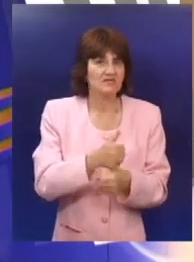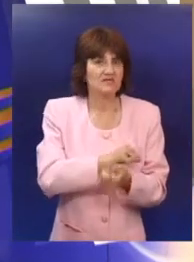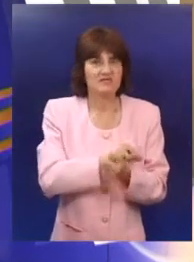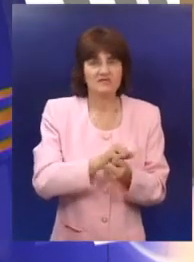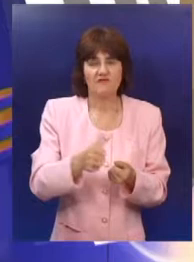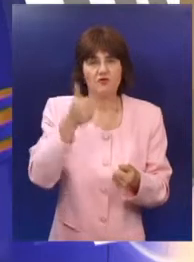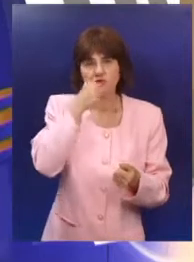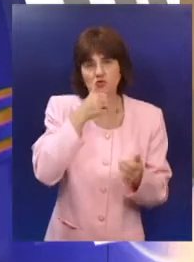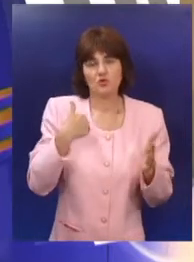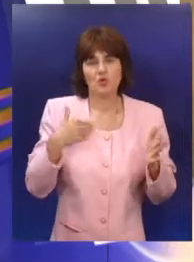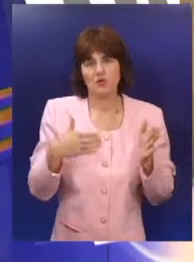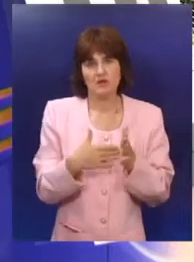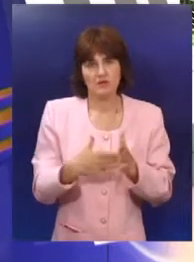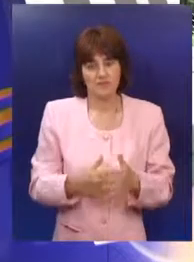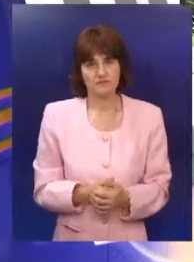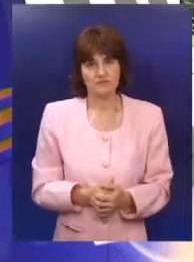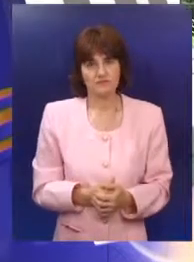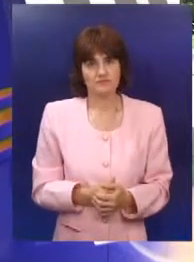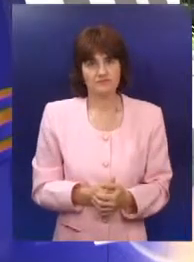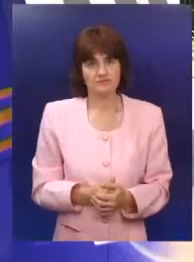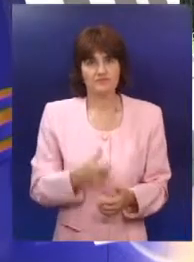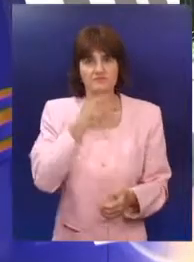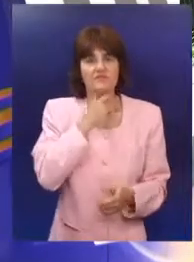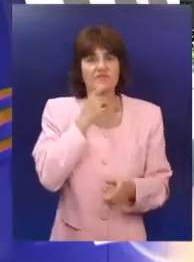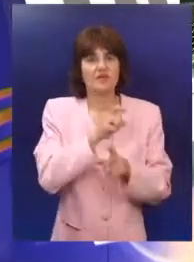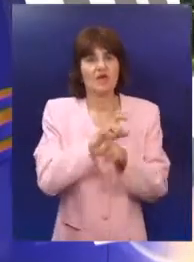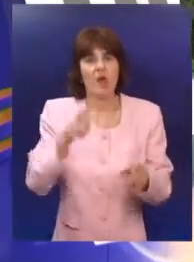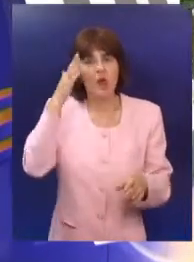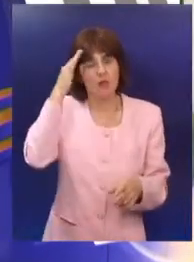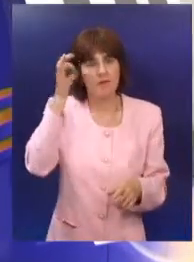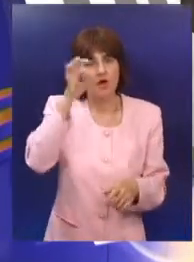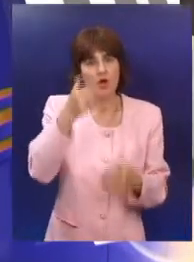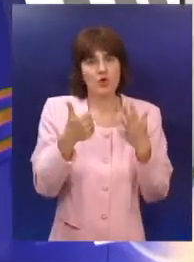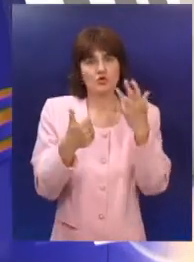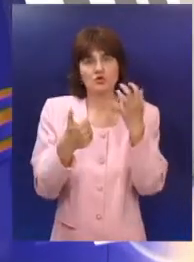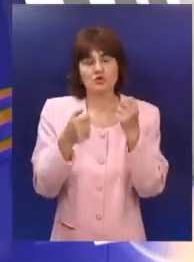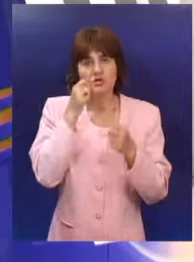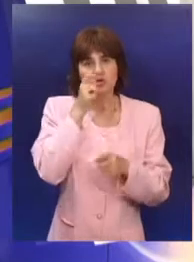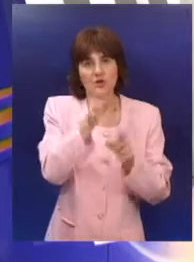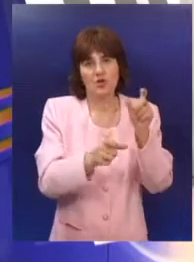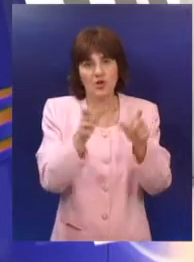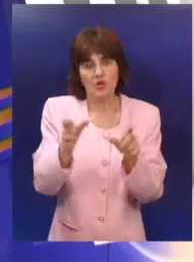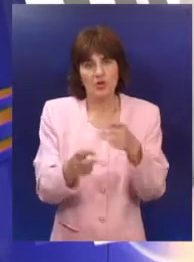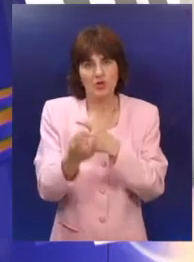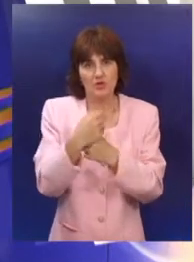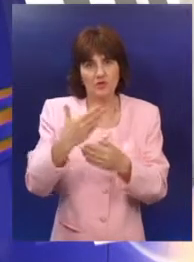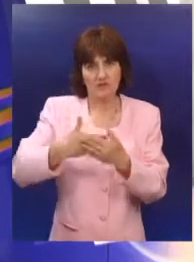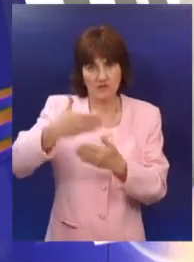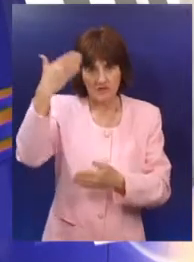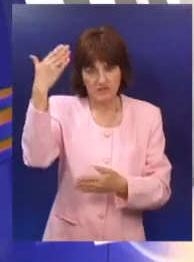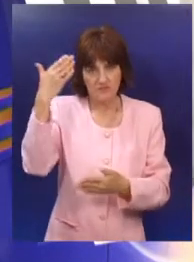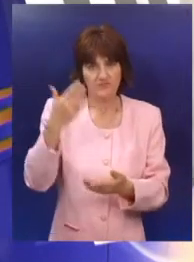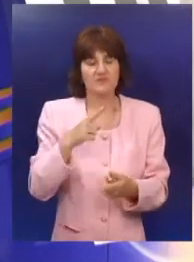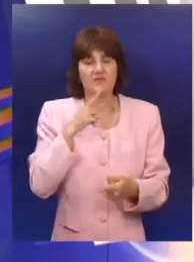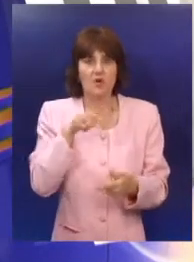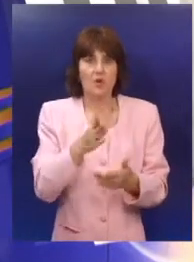uradimo sve što je moguće u nekom realnom vremenskom periodu. Gerontološki centar brine o 600 stanara i oko 5000 korisnika